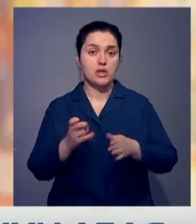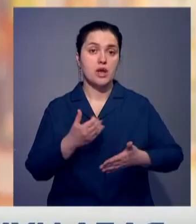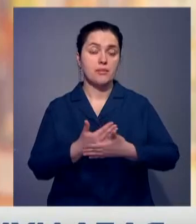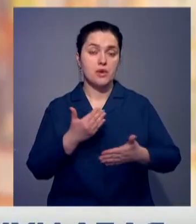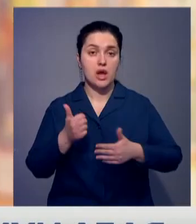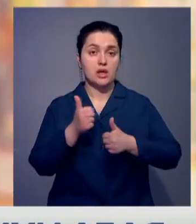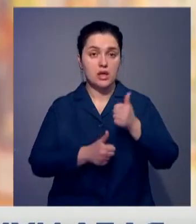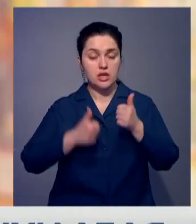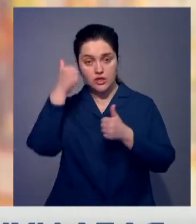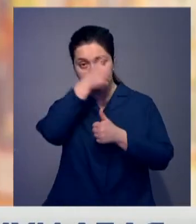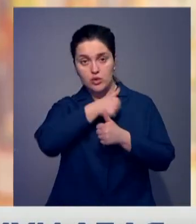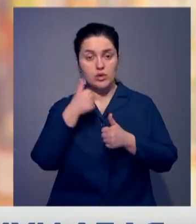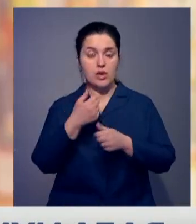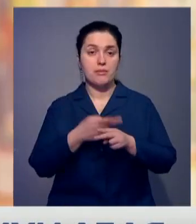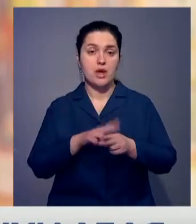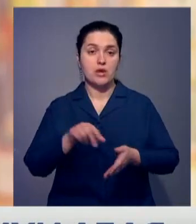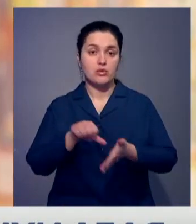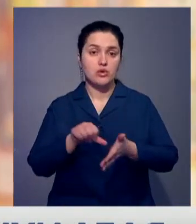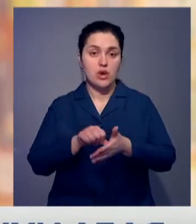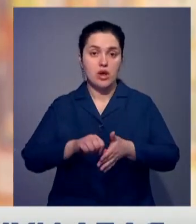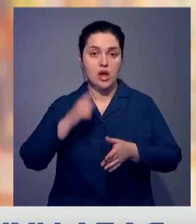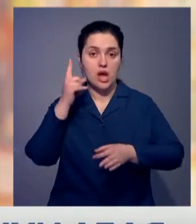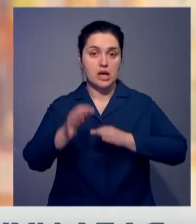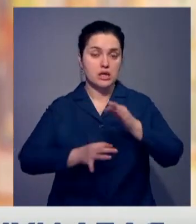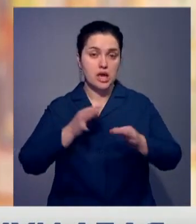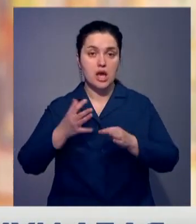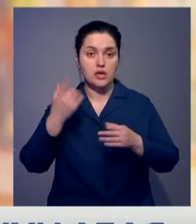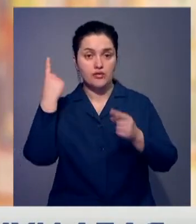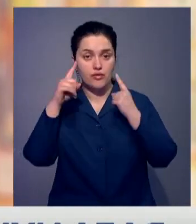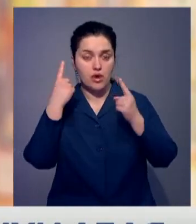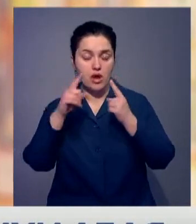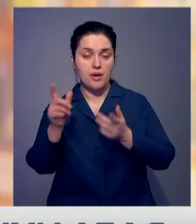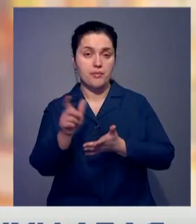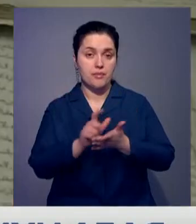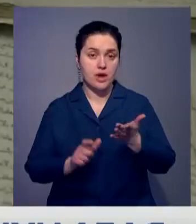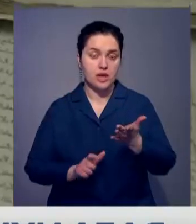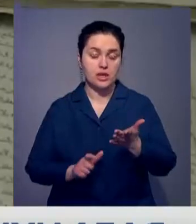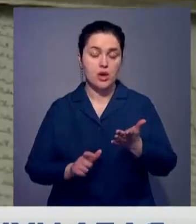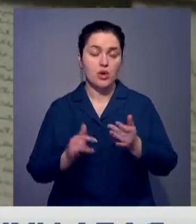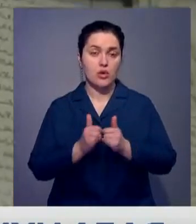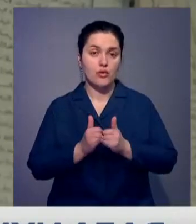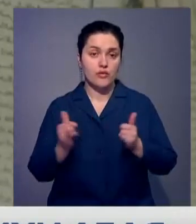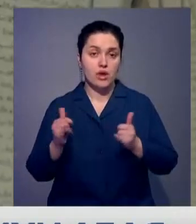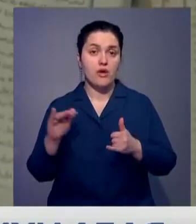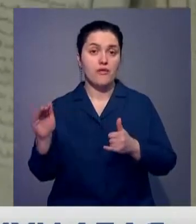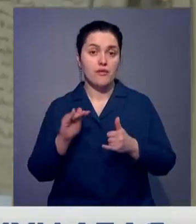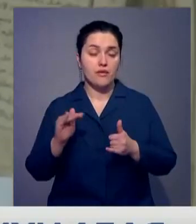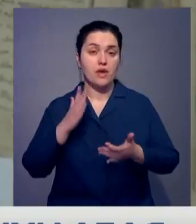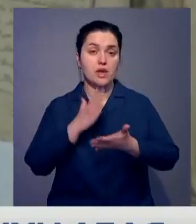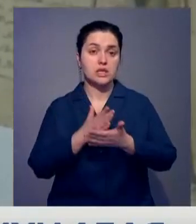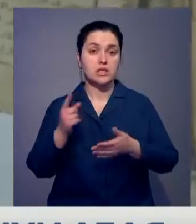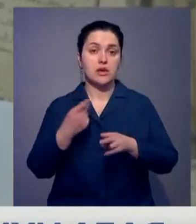требования к участникам их возможности анализировать творчества поэта только повышаются феврале в аркалыке проведут